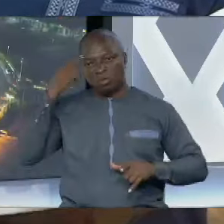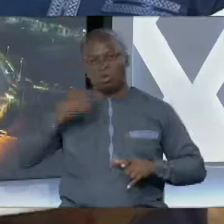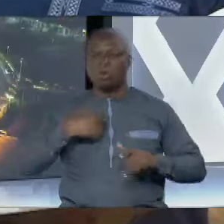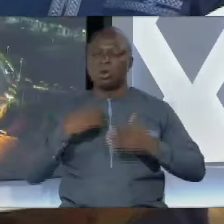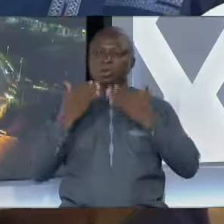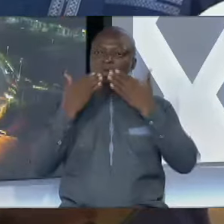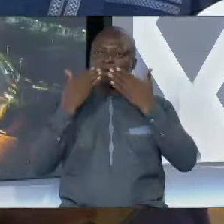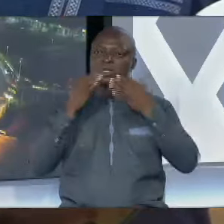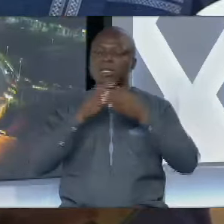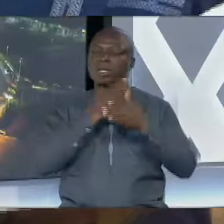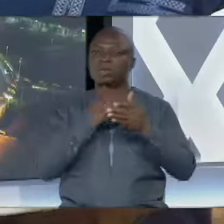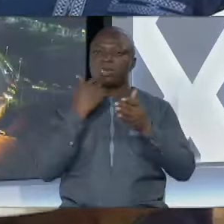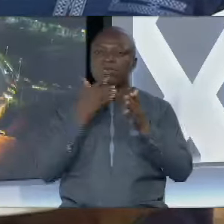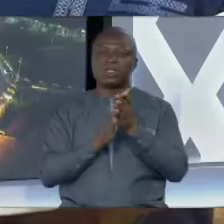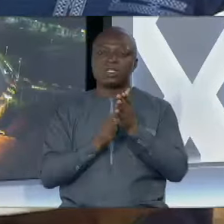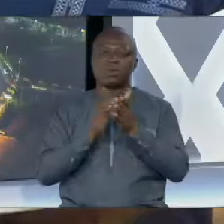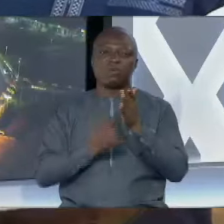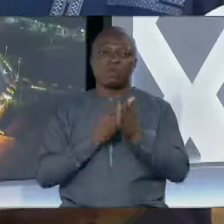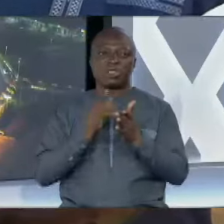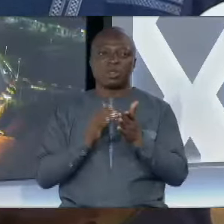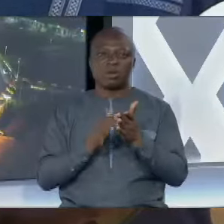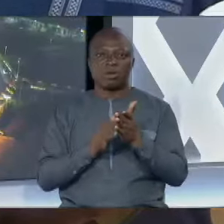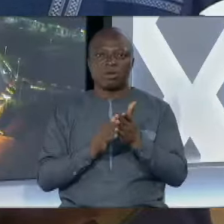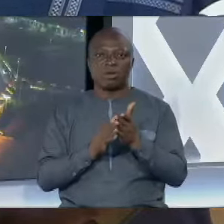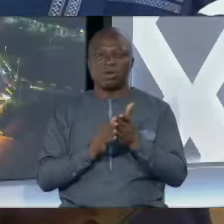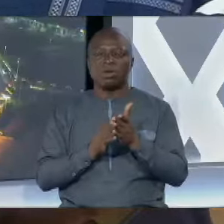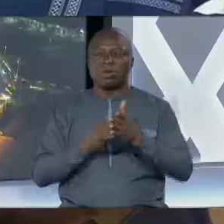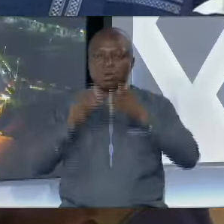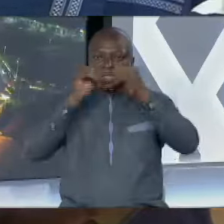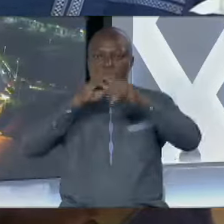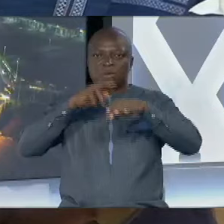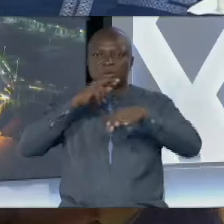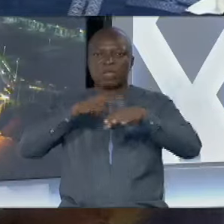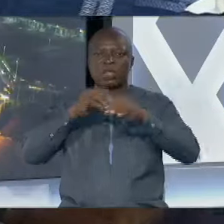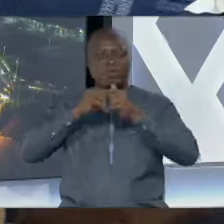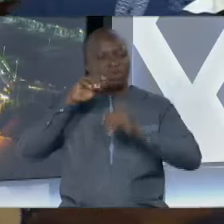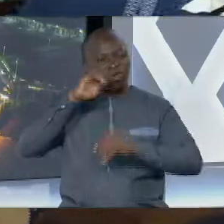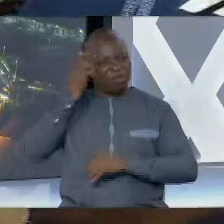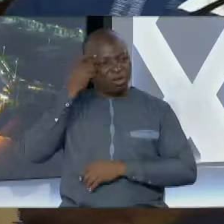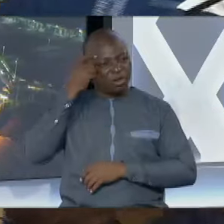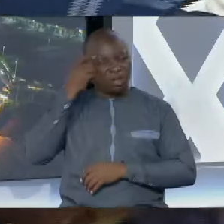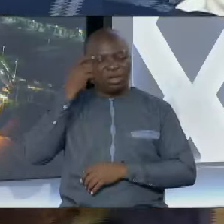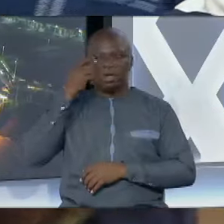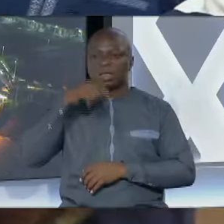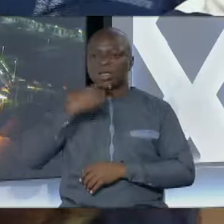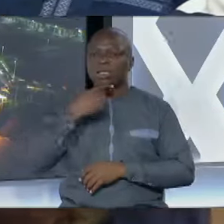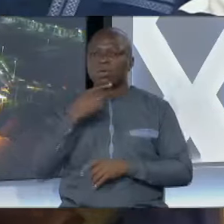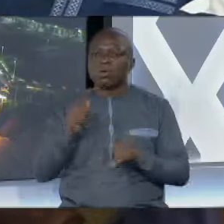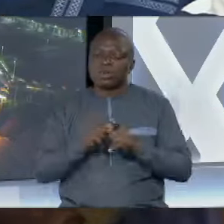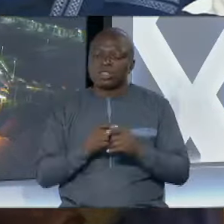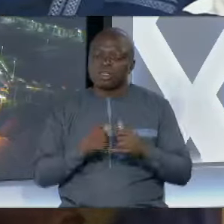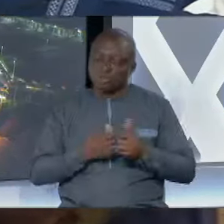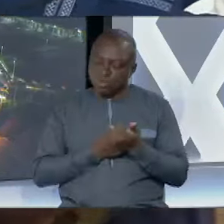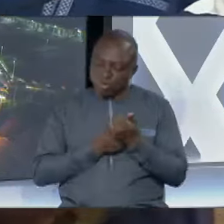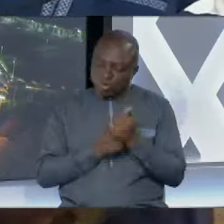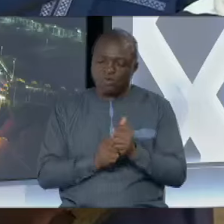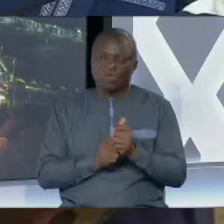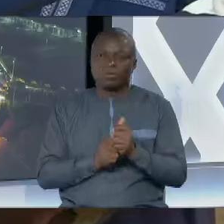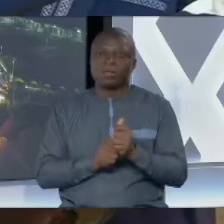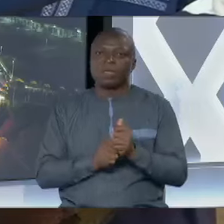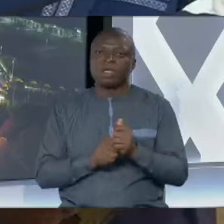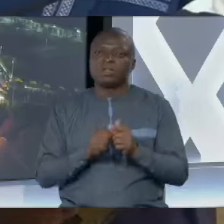remercier et de féliciter une fois encore le président de la République et son gouvernement qui n'ont pas lésiné sur les